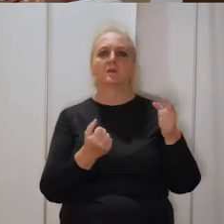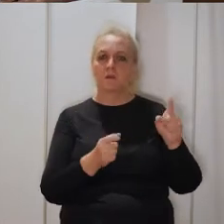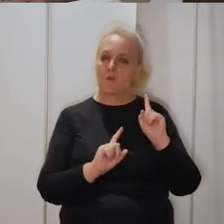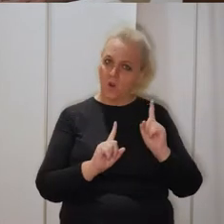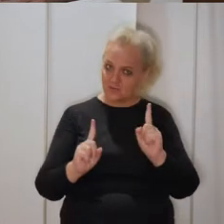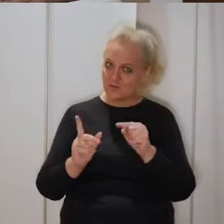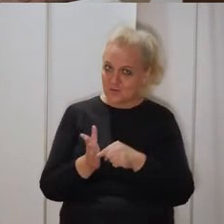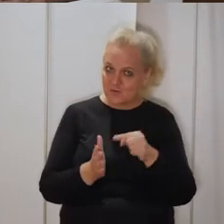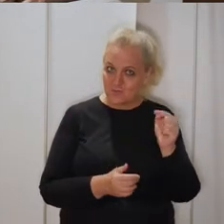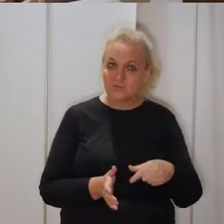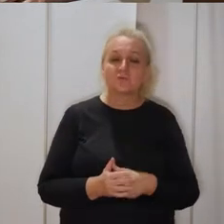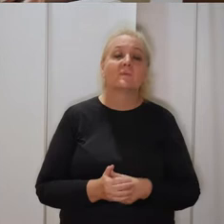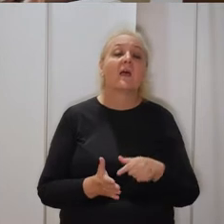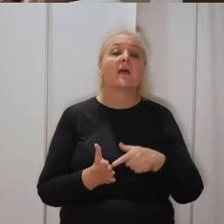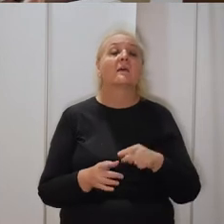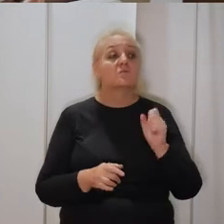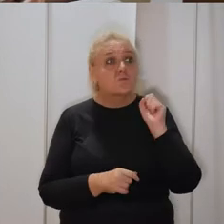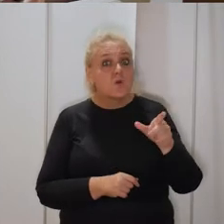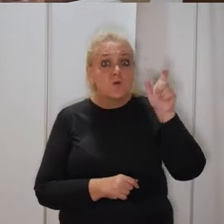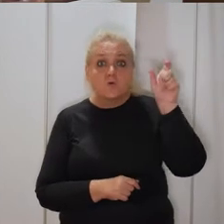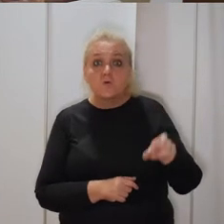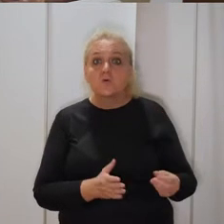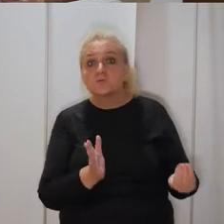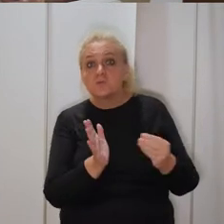się pojawia postać